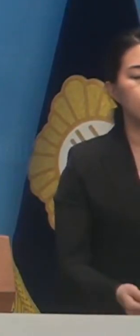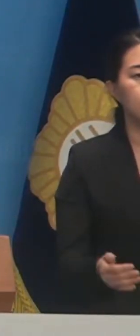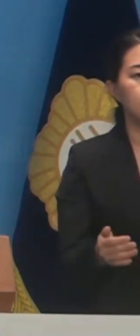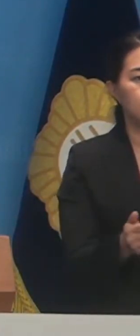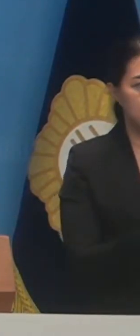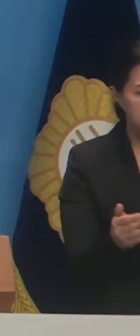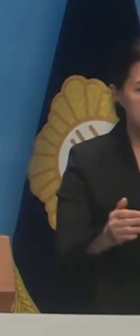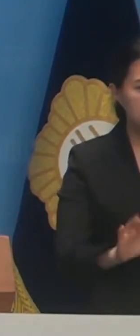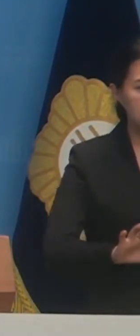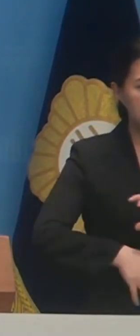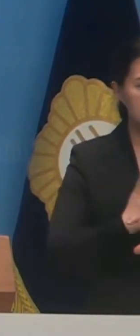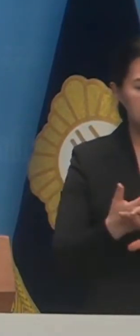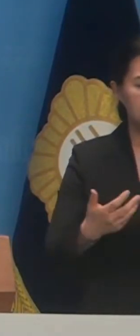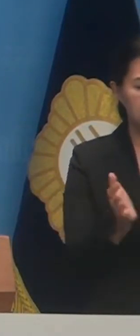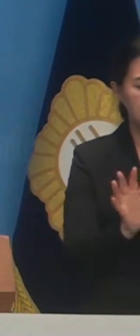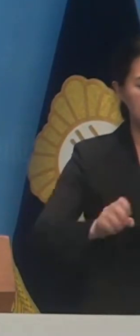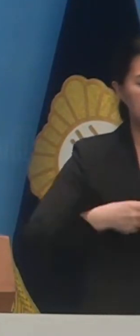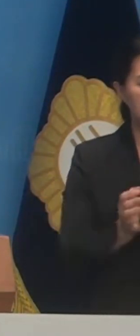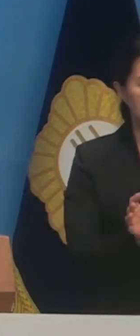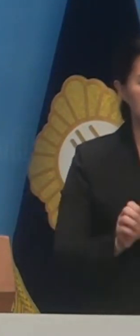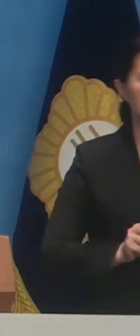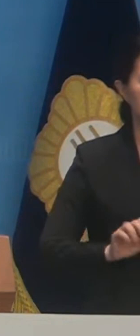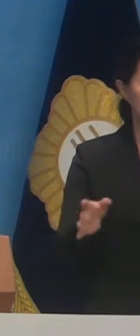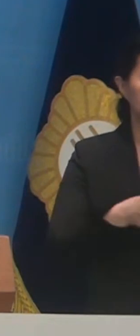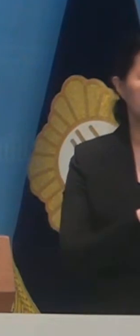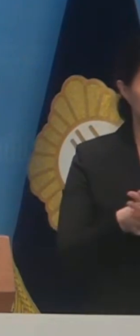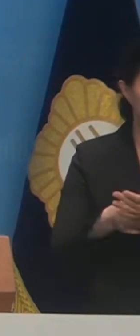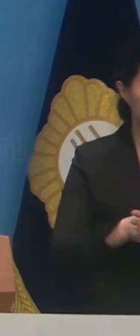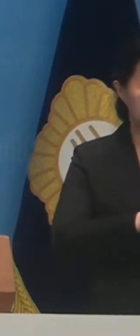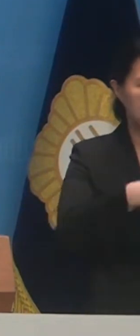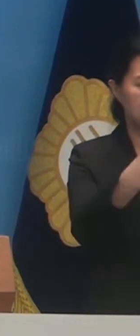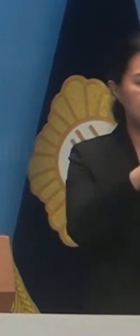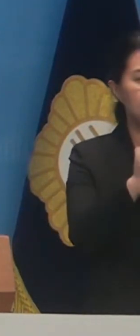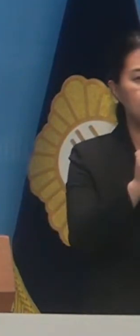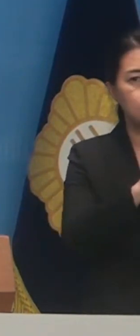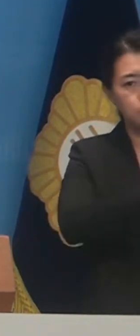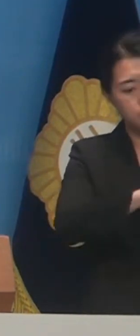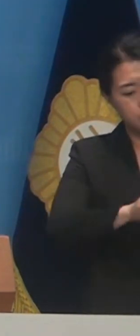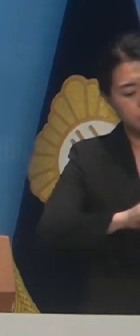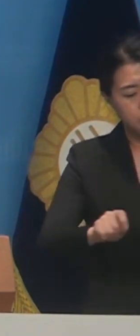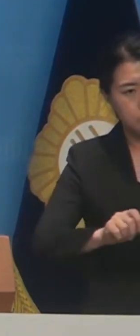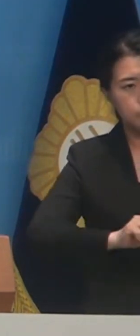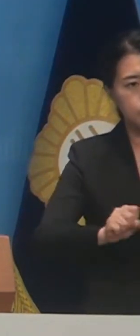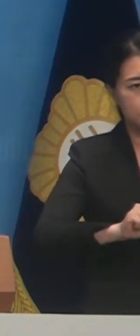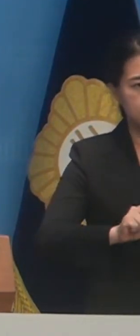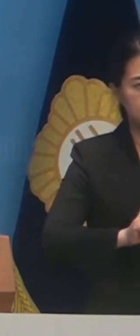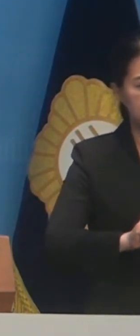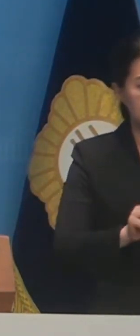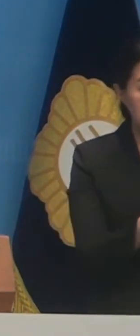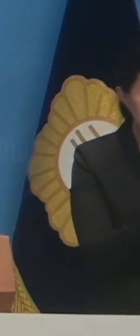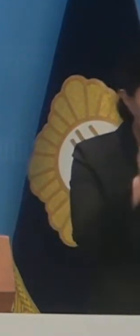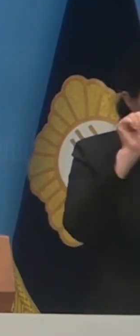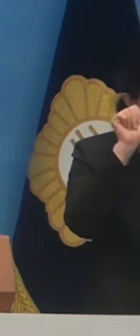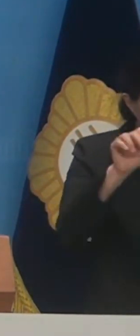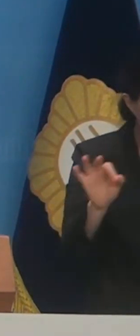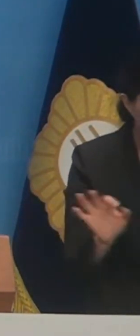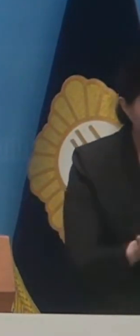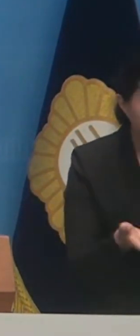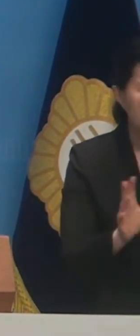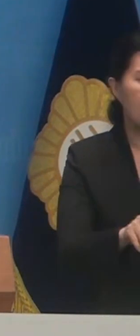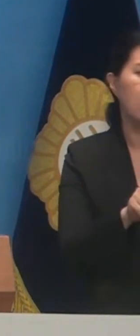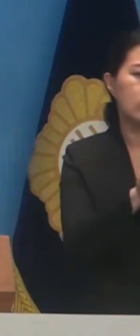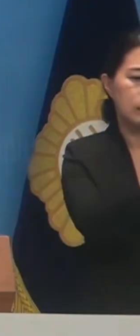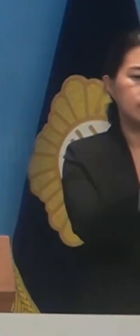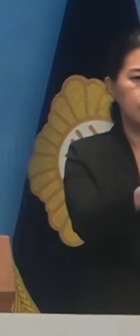결과가 바로 내란 정당 국민의힘 해산 청구 1천만 서명운동 시작 단 5일 만에 10만 명 서명을